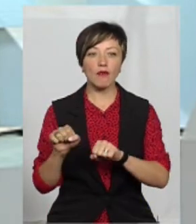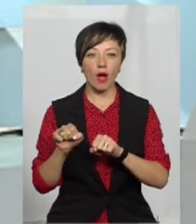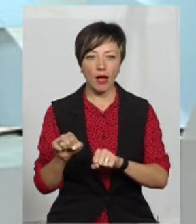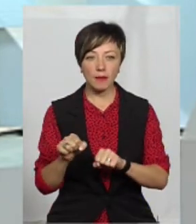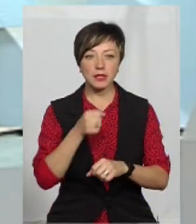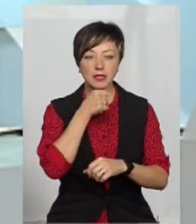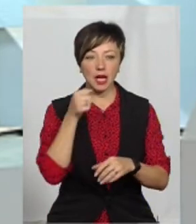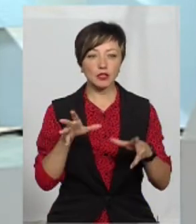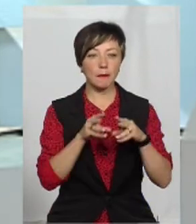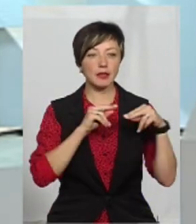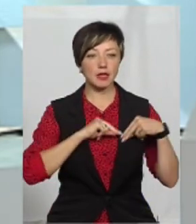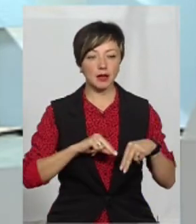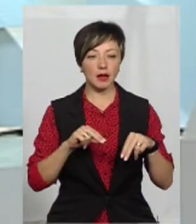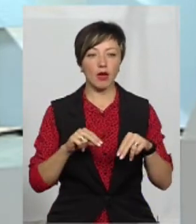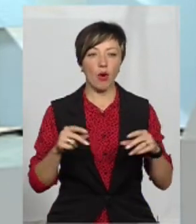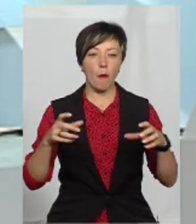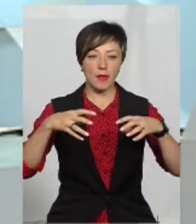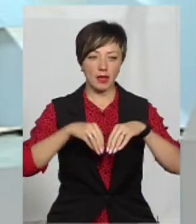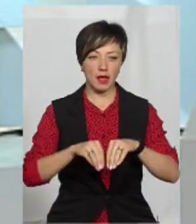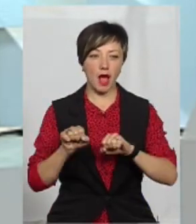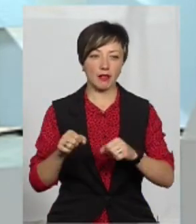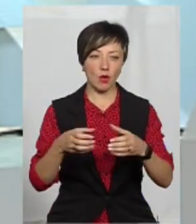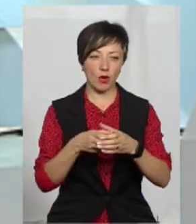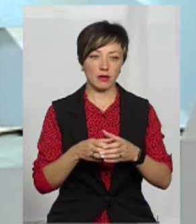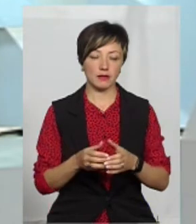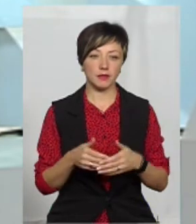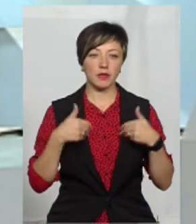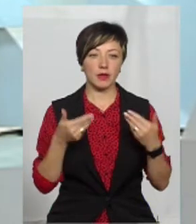адвокатом, старшим партнером адвокатського об'єднання. Вітаю вас.